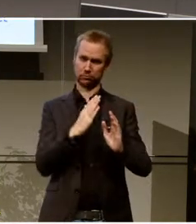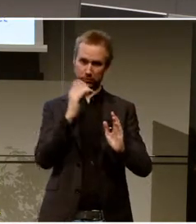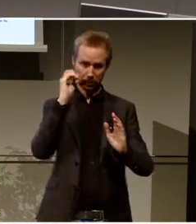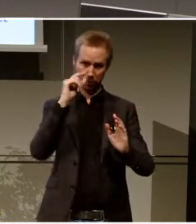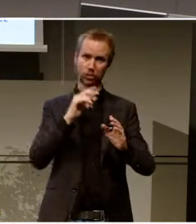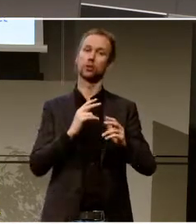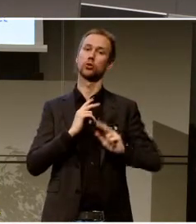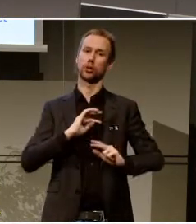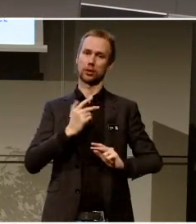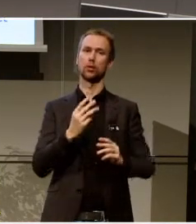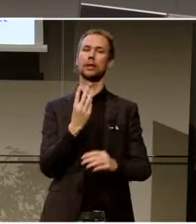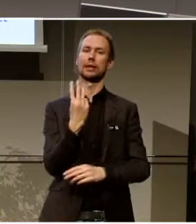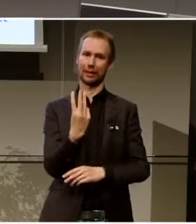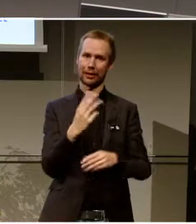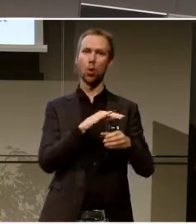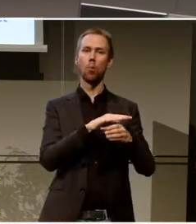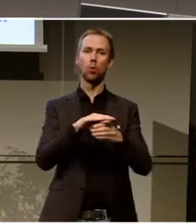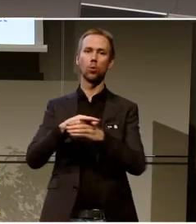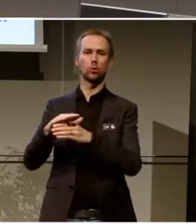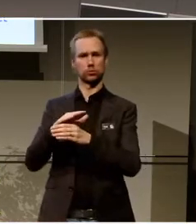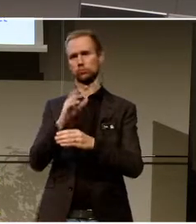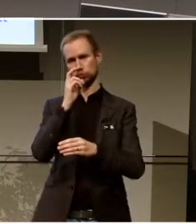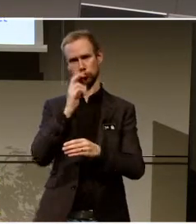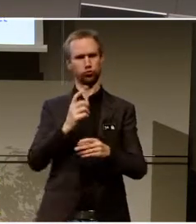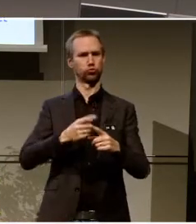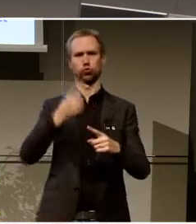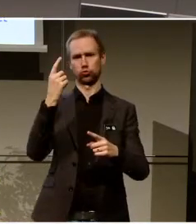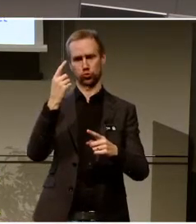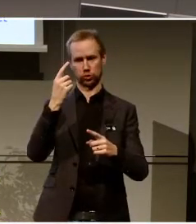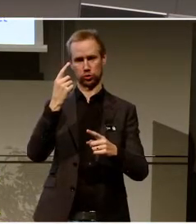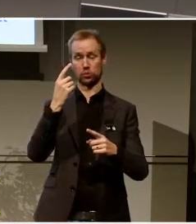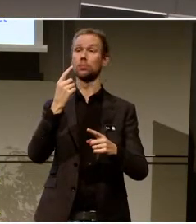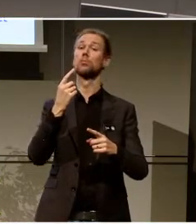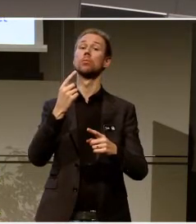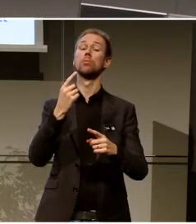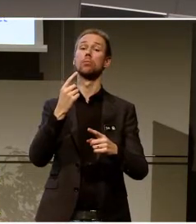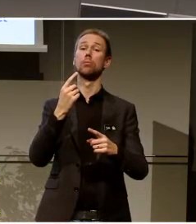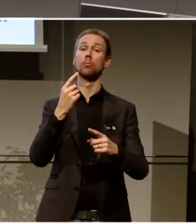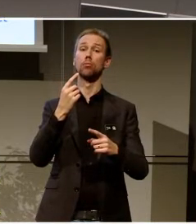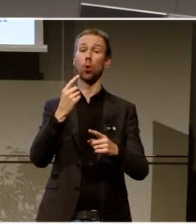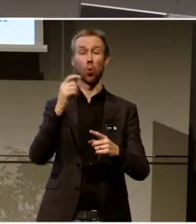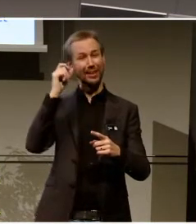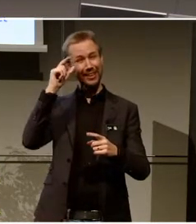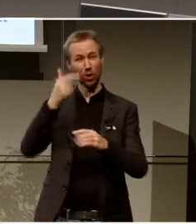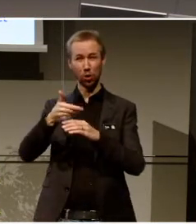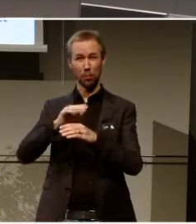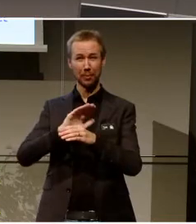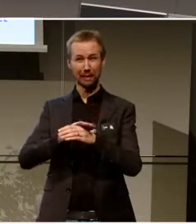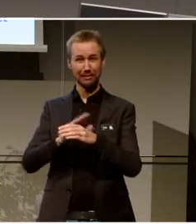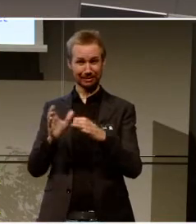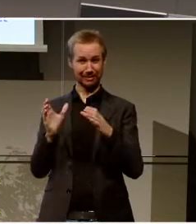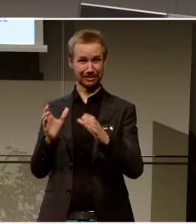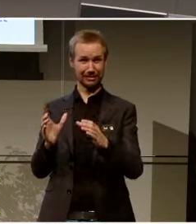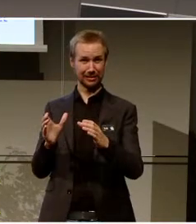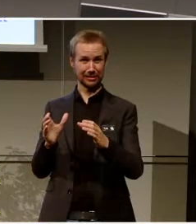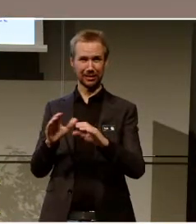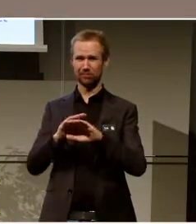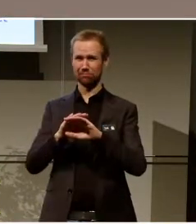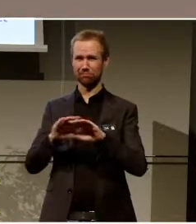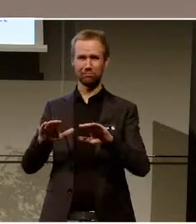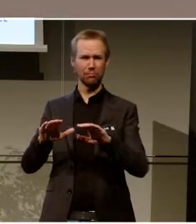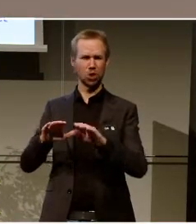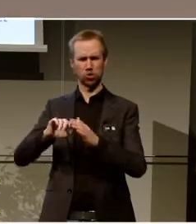stycken områden som vi kan se. Och när jag pratar om digitala kompetenser så är det ju inga djupa